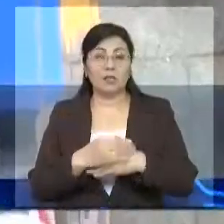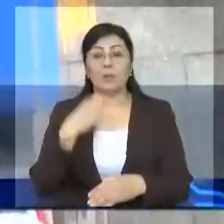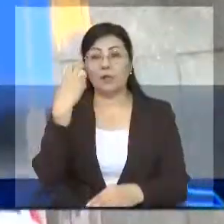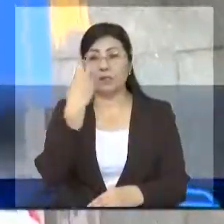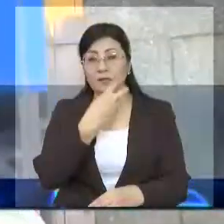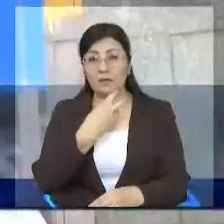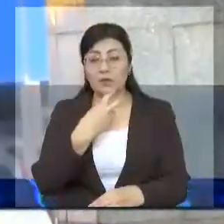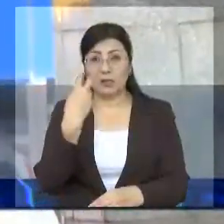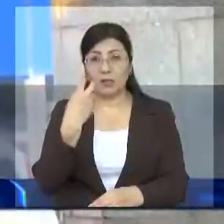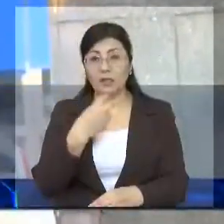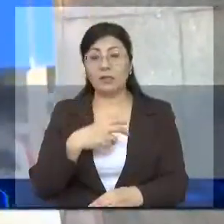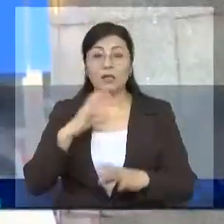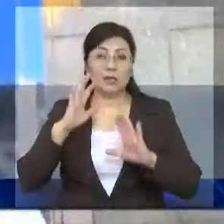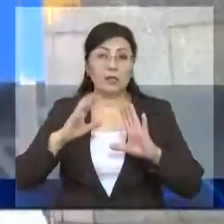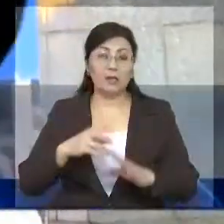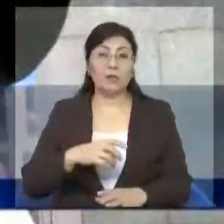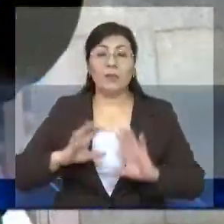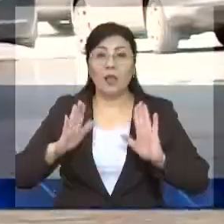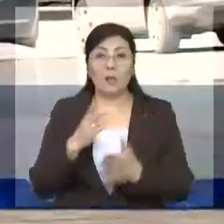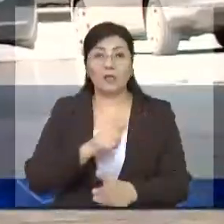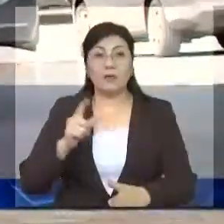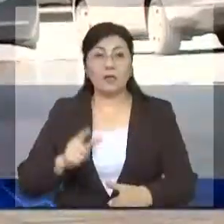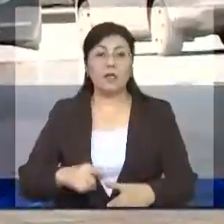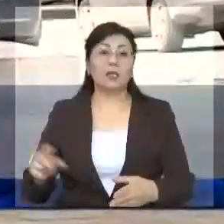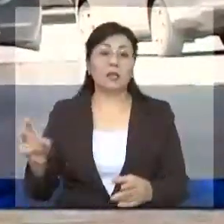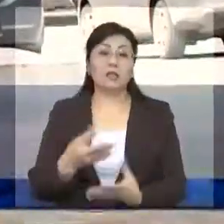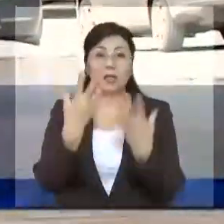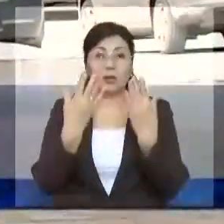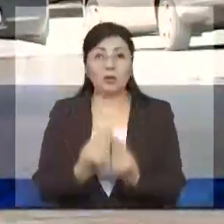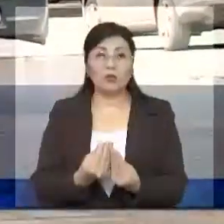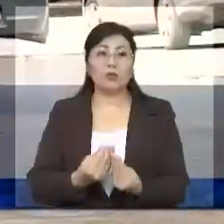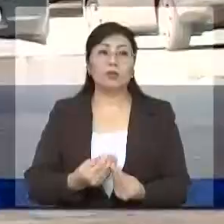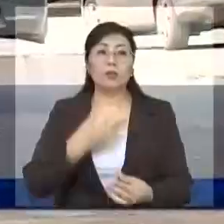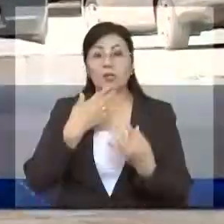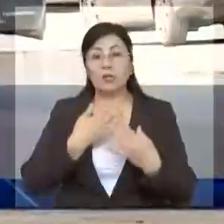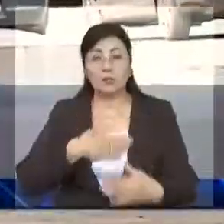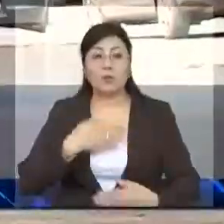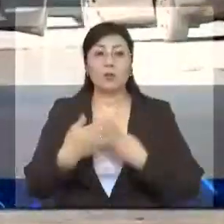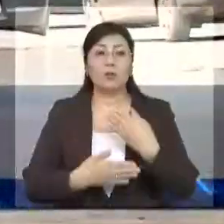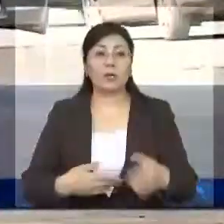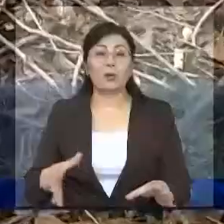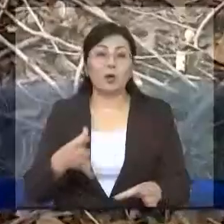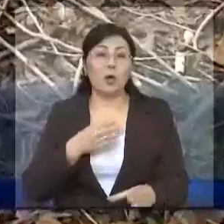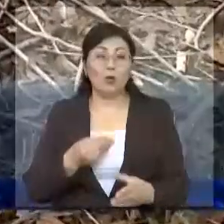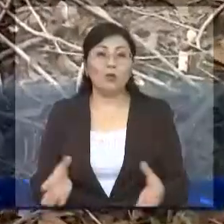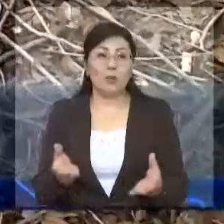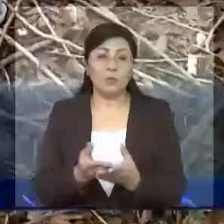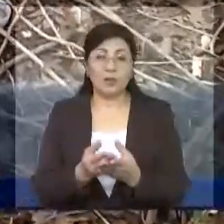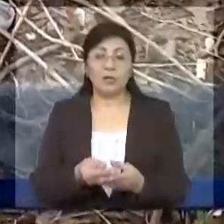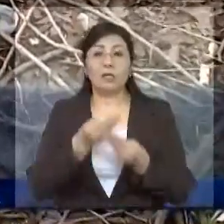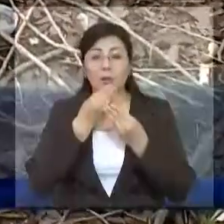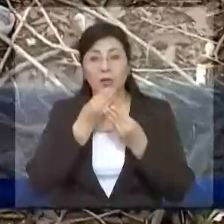ішімдікке сылқия тойып алған адамдар мұнда күндізде емін еркін жүреді. Оны мен қоймай өзімен ала келген тамақтарын